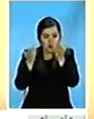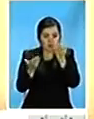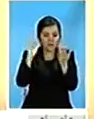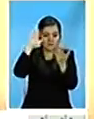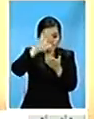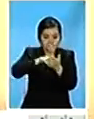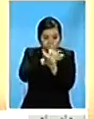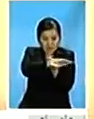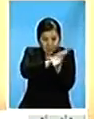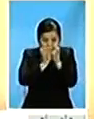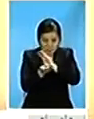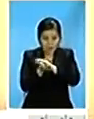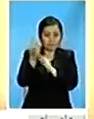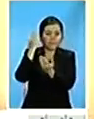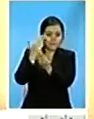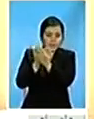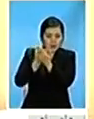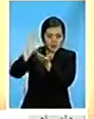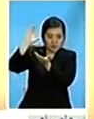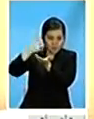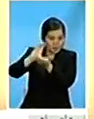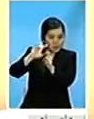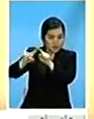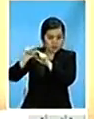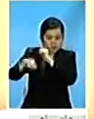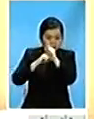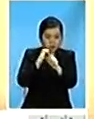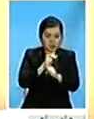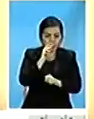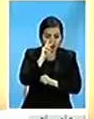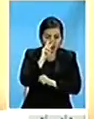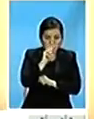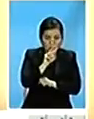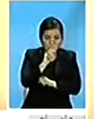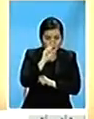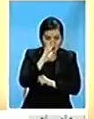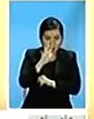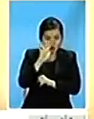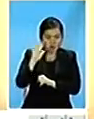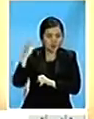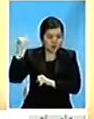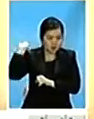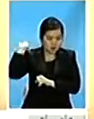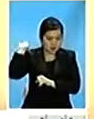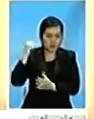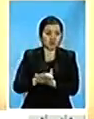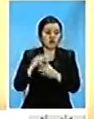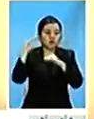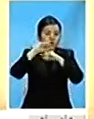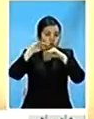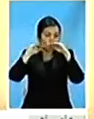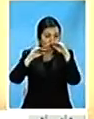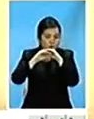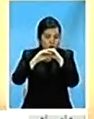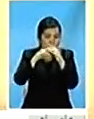แผนการใช้จ่ายงบประมาณประจำปีงบประมาณพ.ศ. 2515หรือเป็นโครงการที่มีการกันเงิน